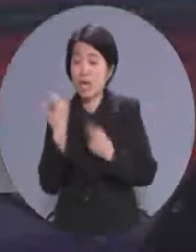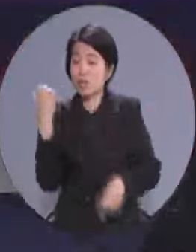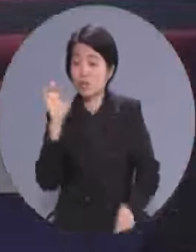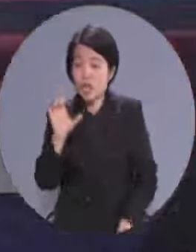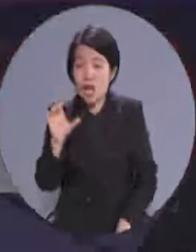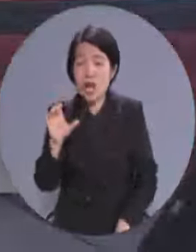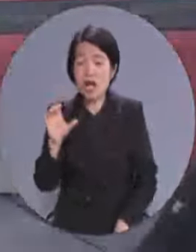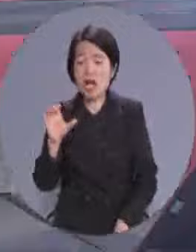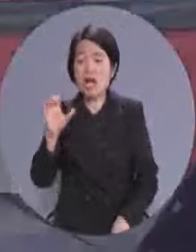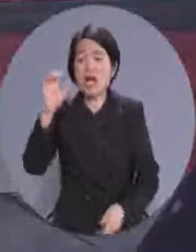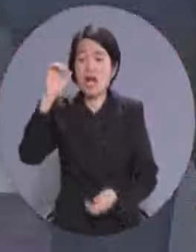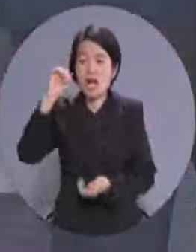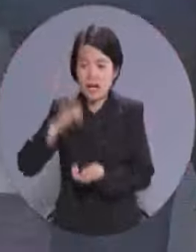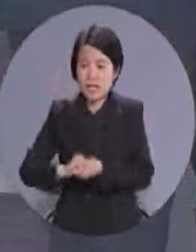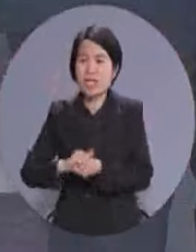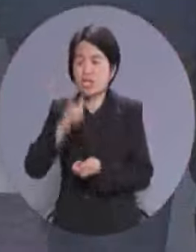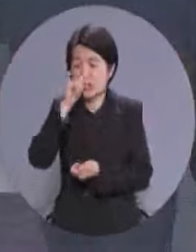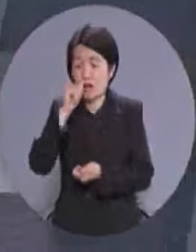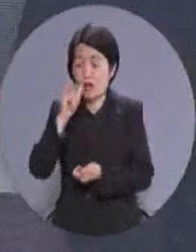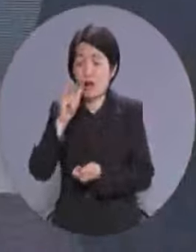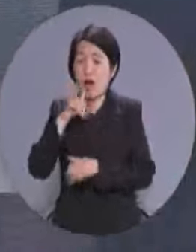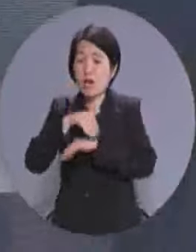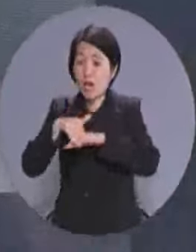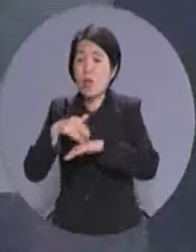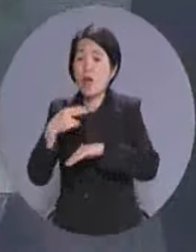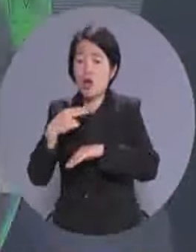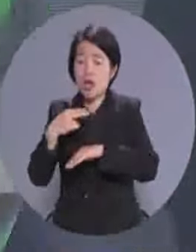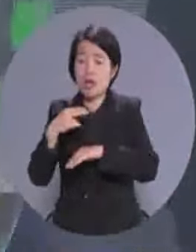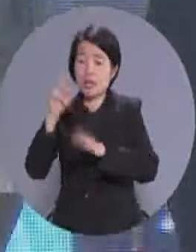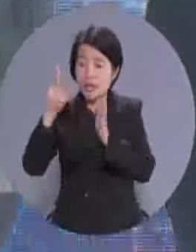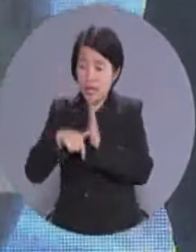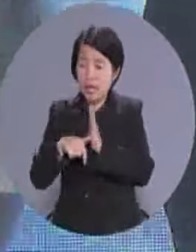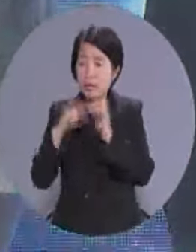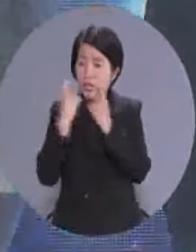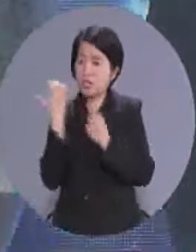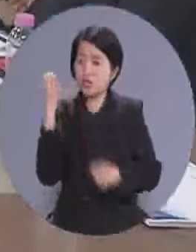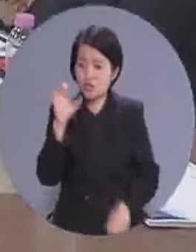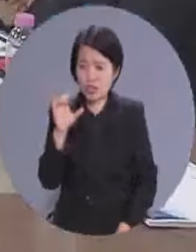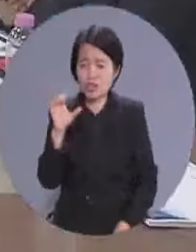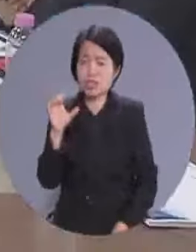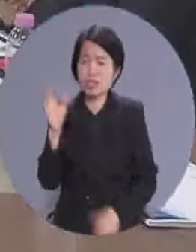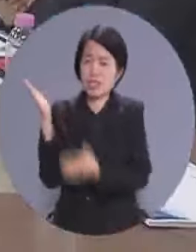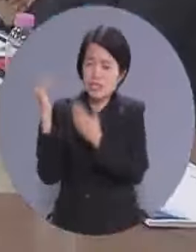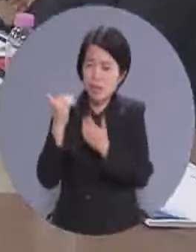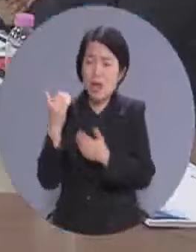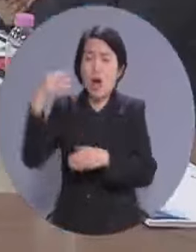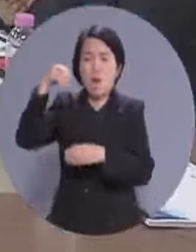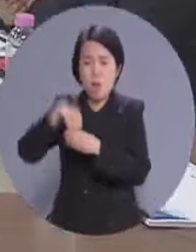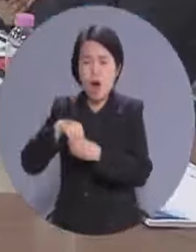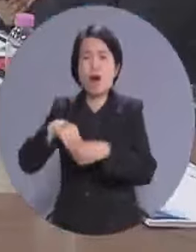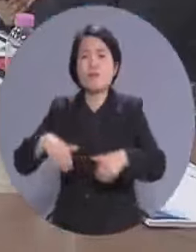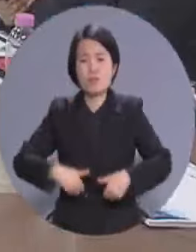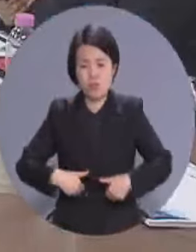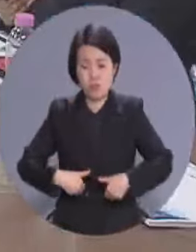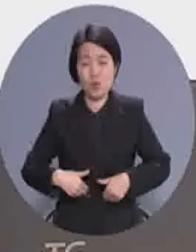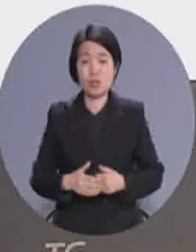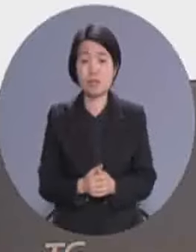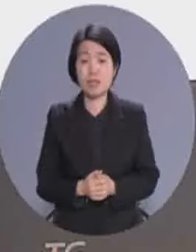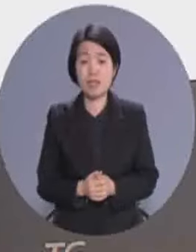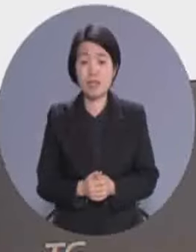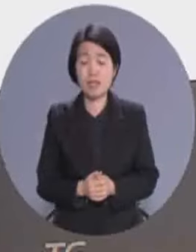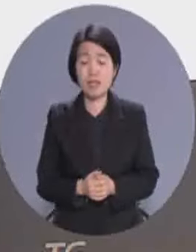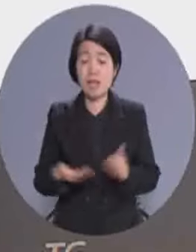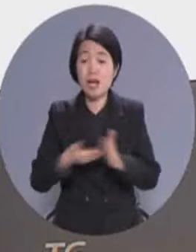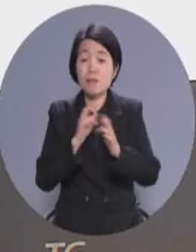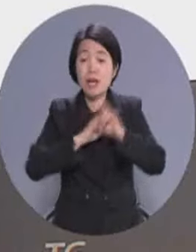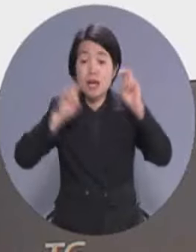유치했던 한계에서 벗어나 마스터플랜 수립 단계에서부터 민간을 참여시키는 방안도 고려 대상입니다.